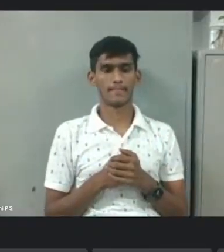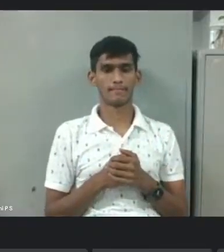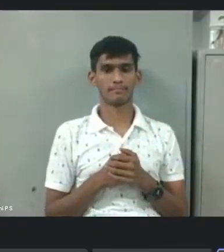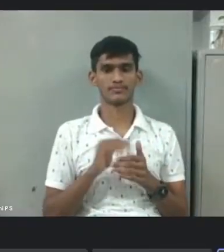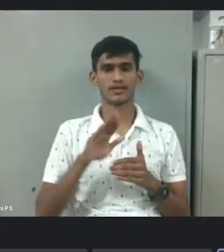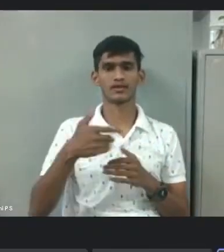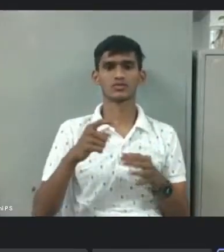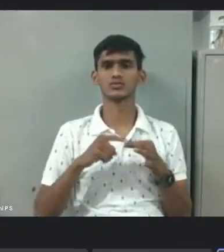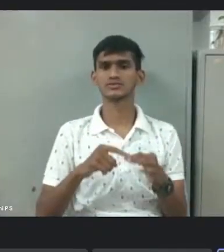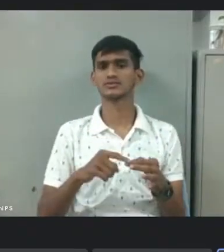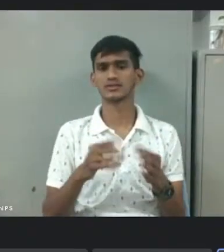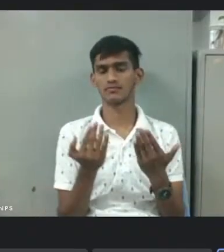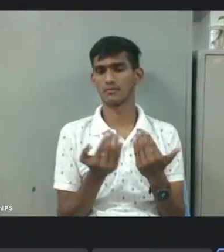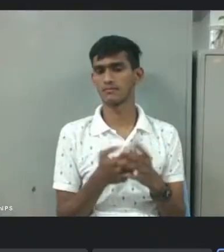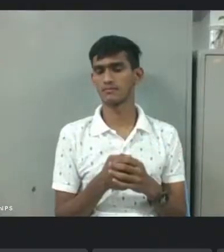അടുത്ത ചോദ്യം ചോദിച്ചോളൂ.